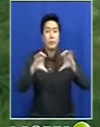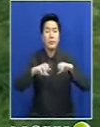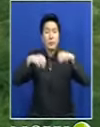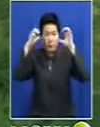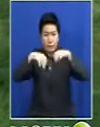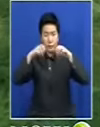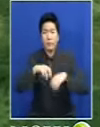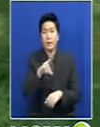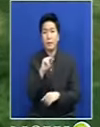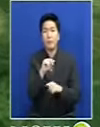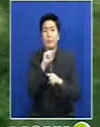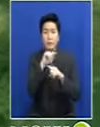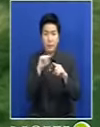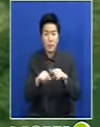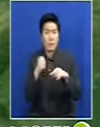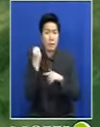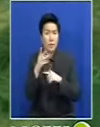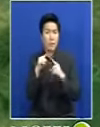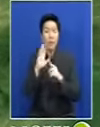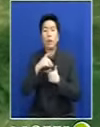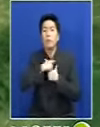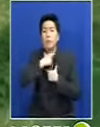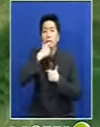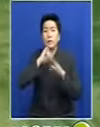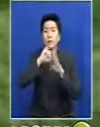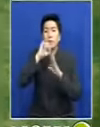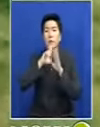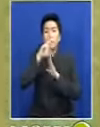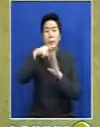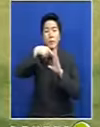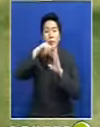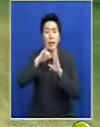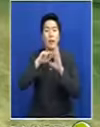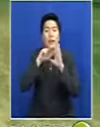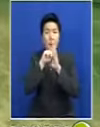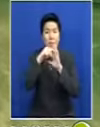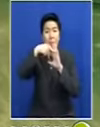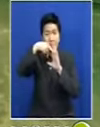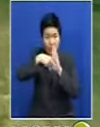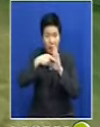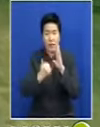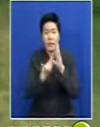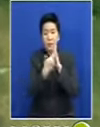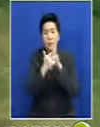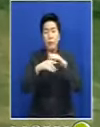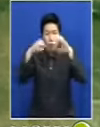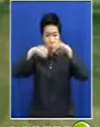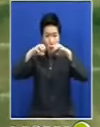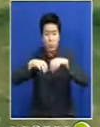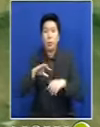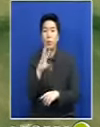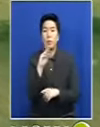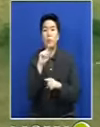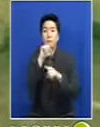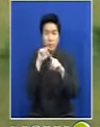คะนองร้อยละ30ของพื้นที่ส่วนมากบริเวณจังหวัดแม่ฮ่องสอนเชียงใหม่เชียงรายพะเยาน่านแพร่ภาคอีสานมีเมฆเป็นส่วนมากฝนฟ้าคะนองร้อย